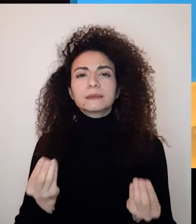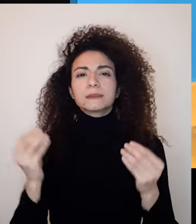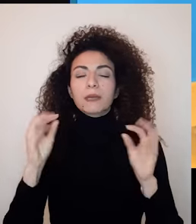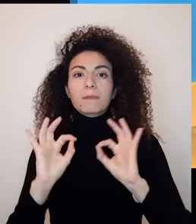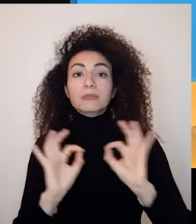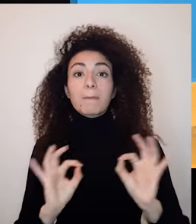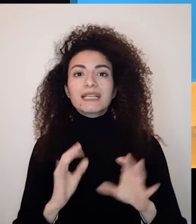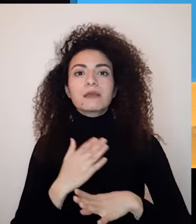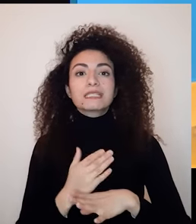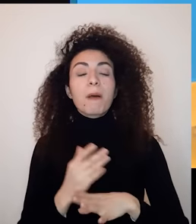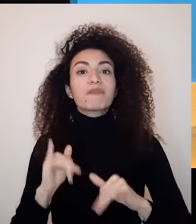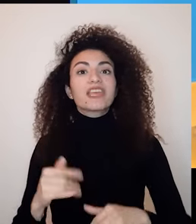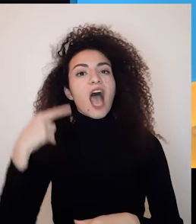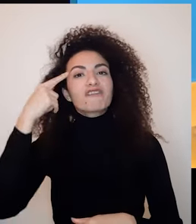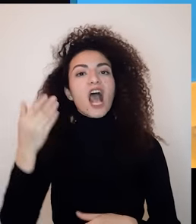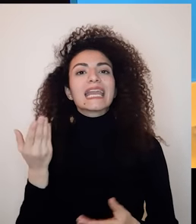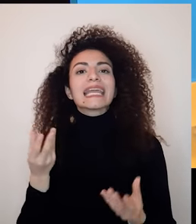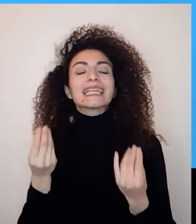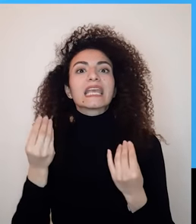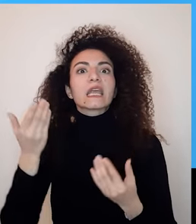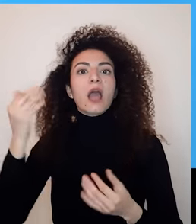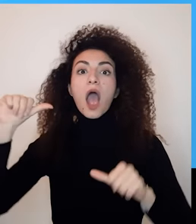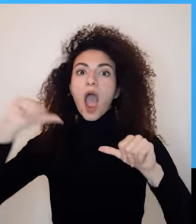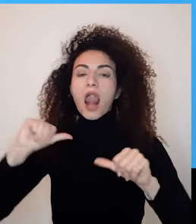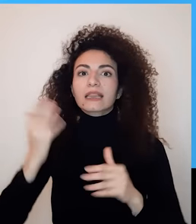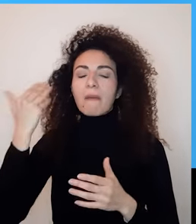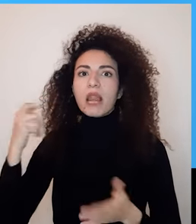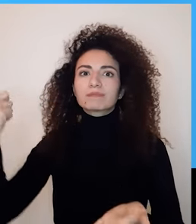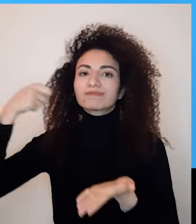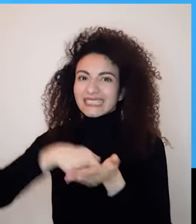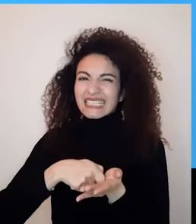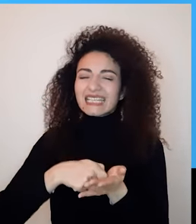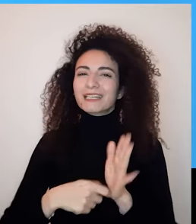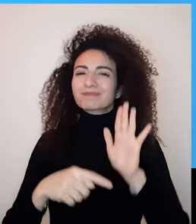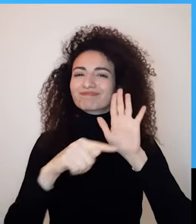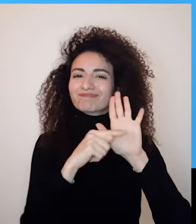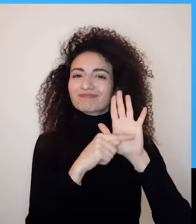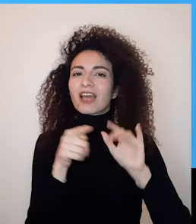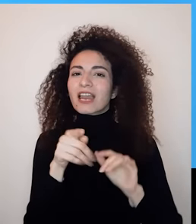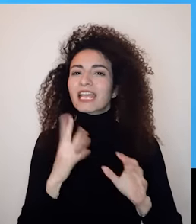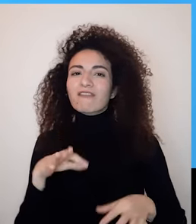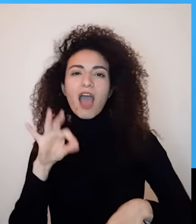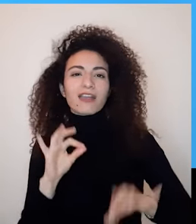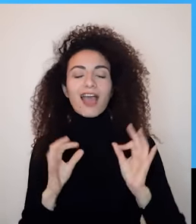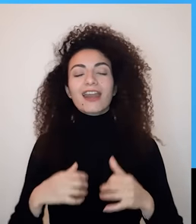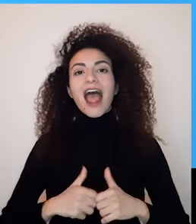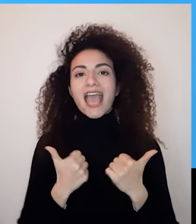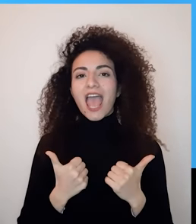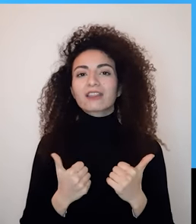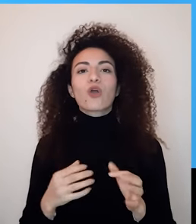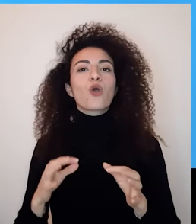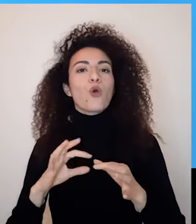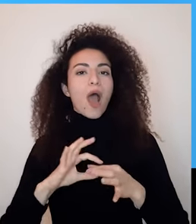للأحكام المسبقة والمعتقدات الخاطئة اللي بتربوا عليها، واللي بتحد من قبول هذا البعد بحياتهم وانعكاسها السلبي على خياراتهم